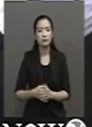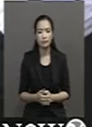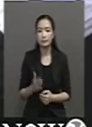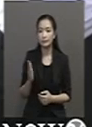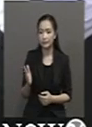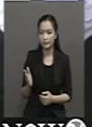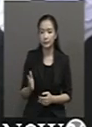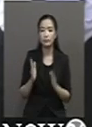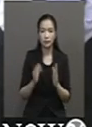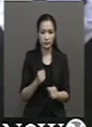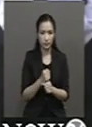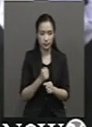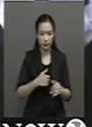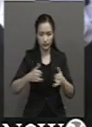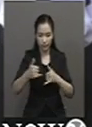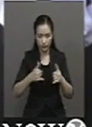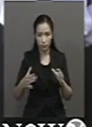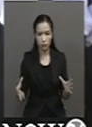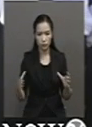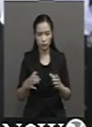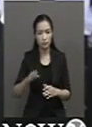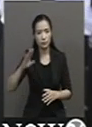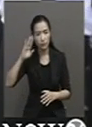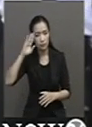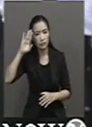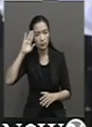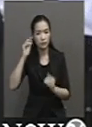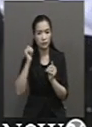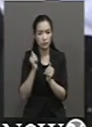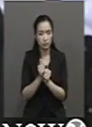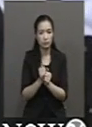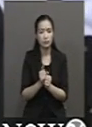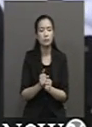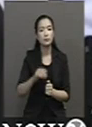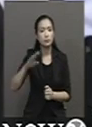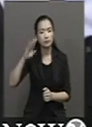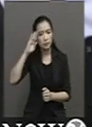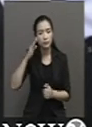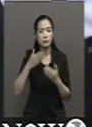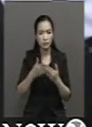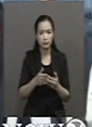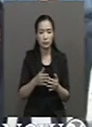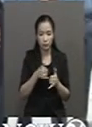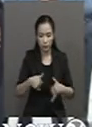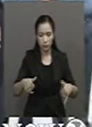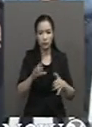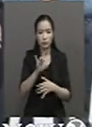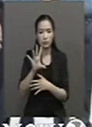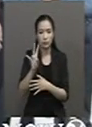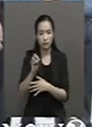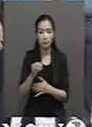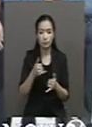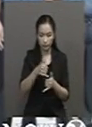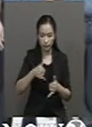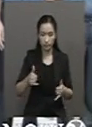การรวมพลของเจ้าหน้าที่ฝ่ายความมั่นคงจากทั้งทหารตำรวจและนาวิกโยธินรวม170นายโดยในจำนวนดังกล่